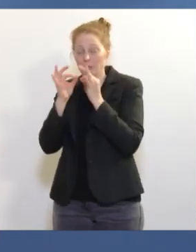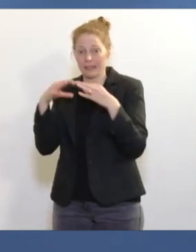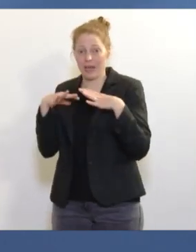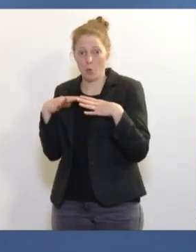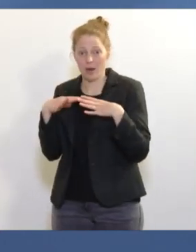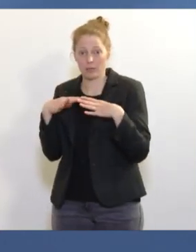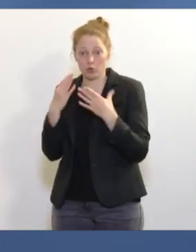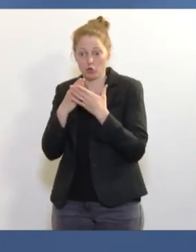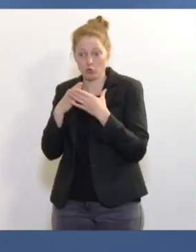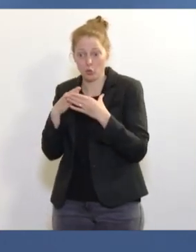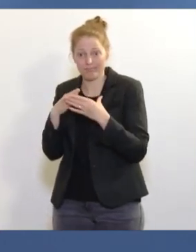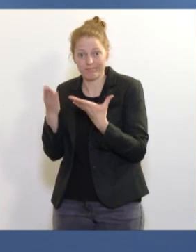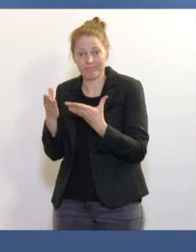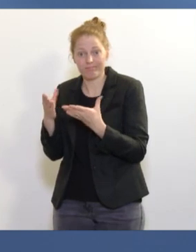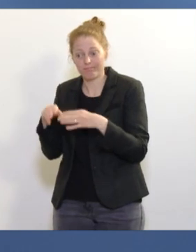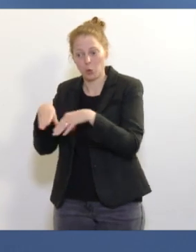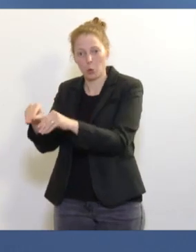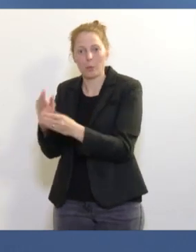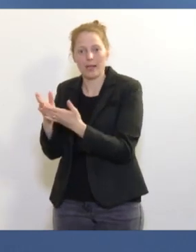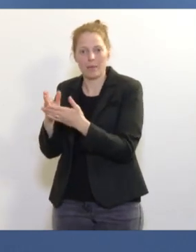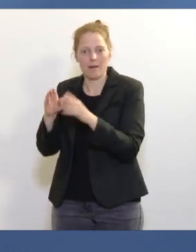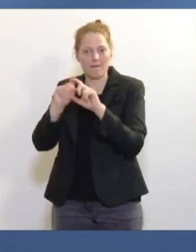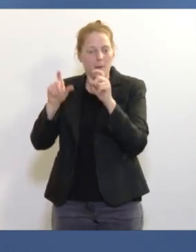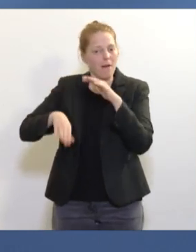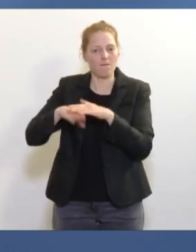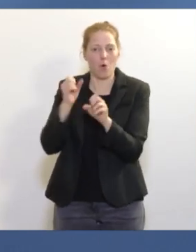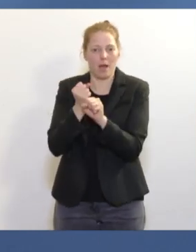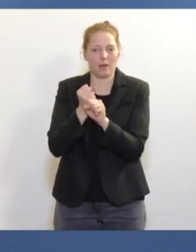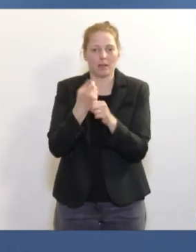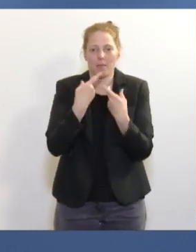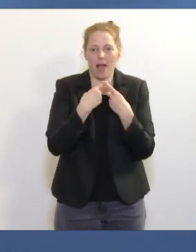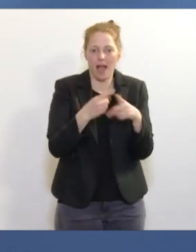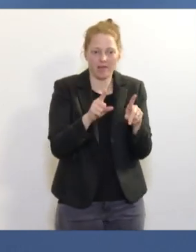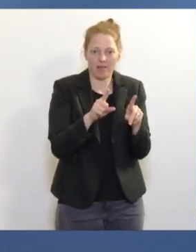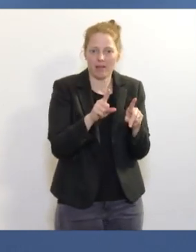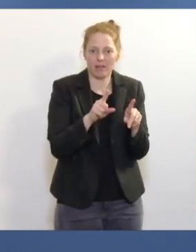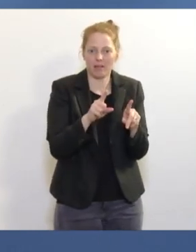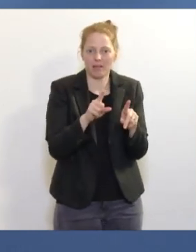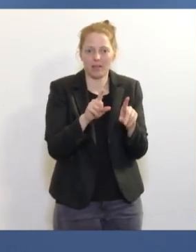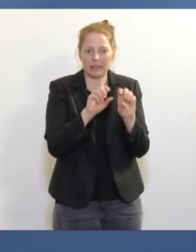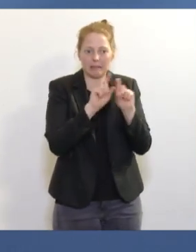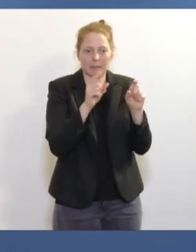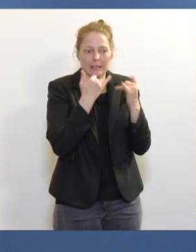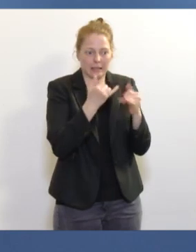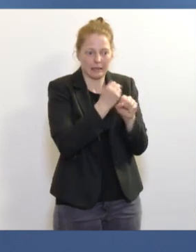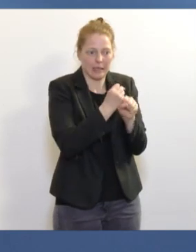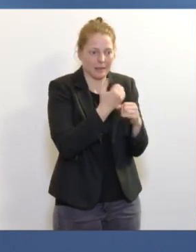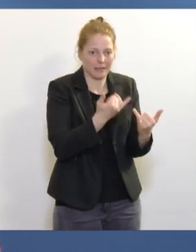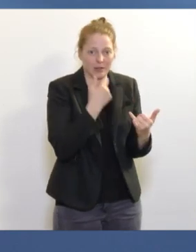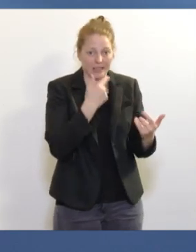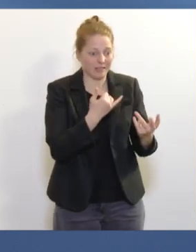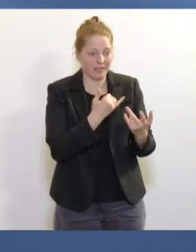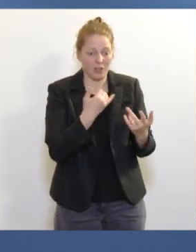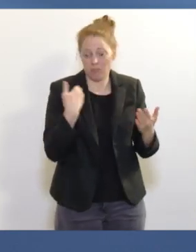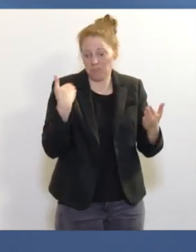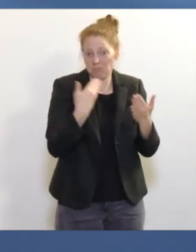noch voll geschafft hat. Umgedreht sind es auch, wo der Betrieb Lore anfängt, mit zu schaffen, aber wo sie sich mit schaffen, an die Lore den Congé